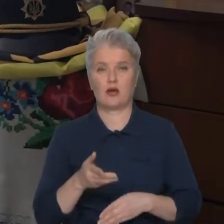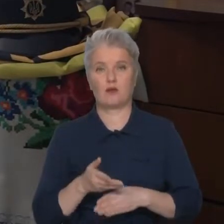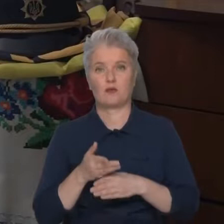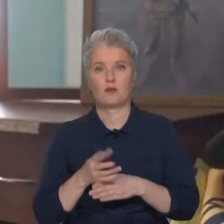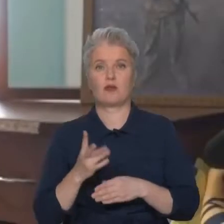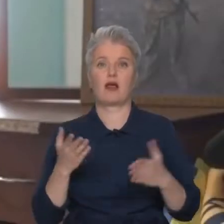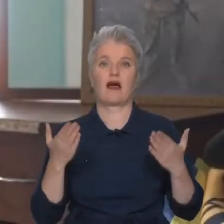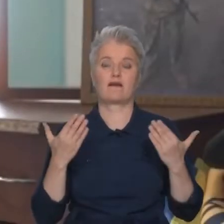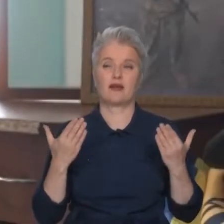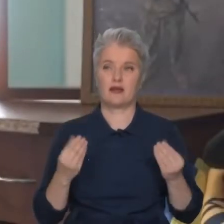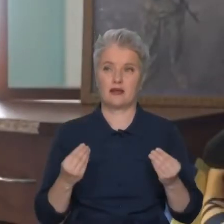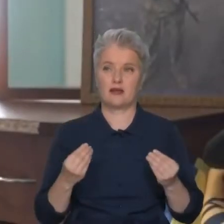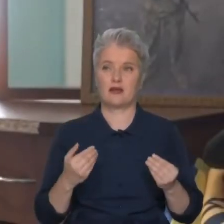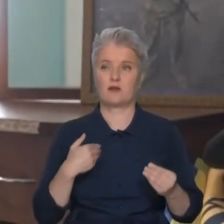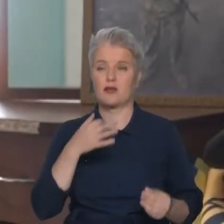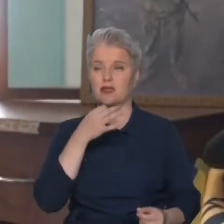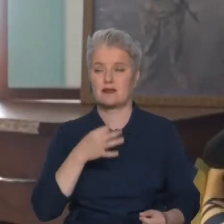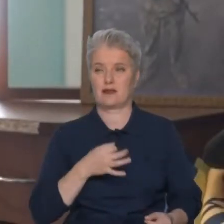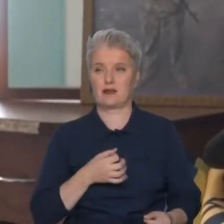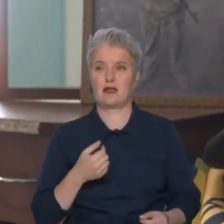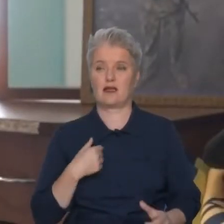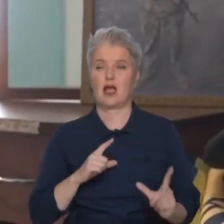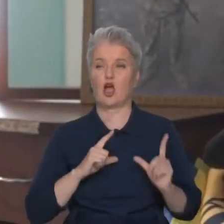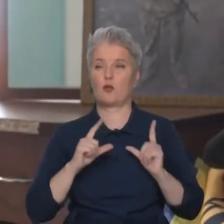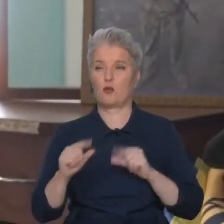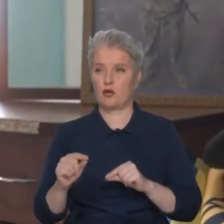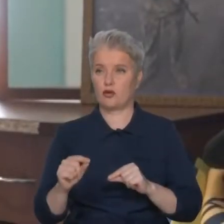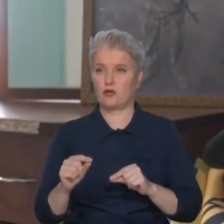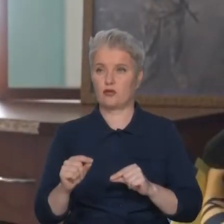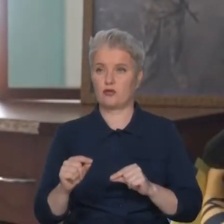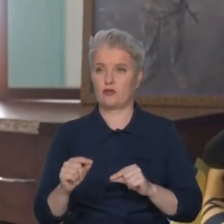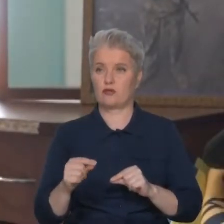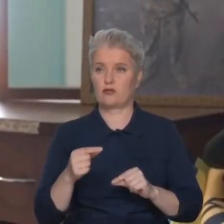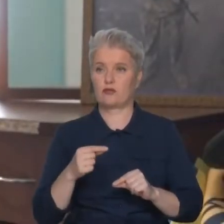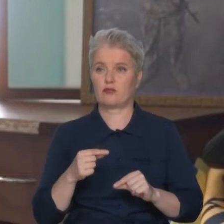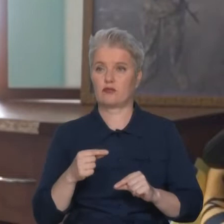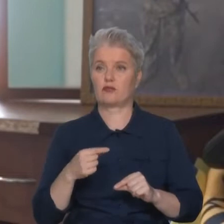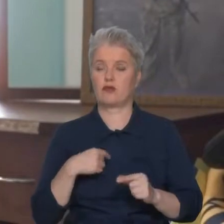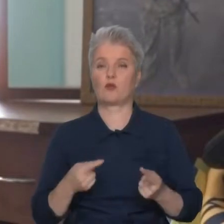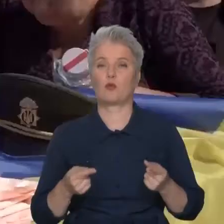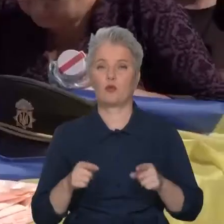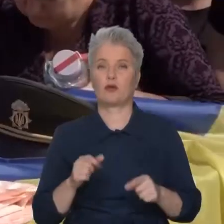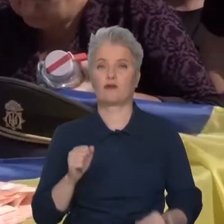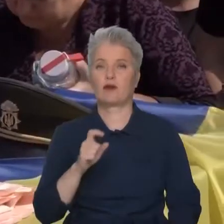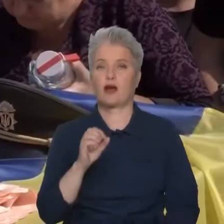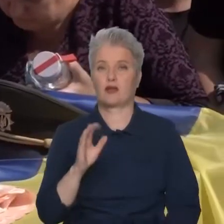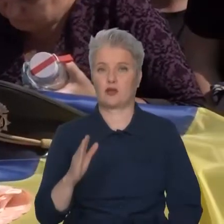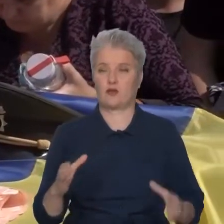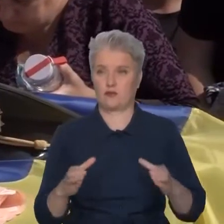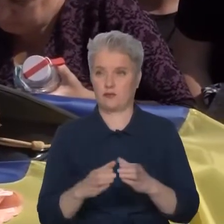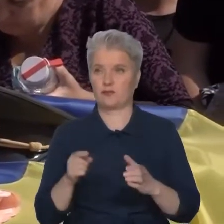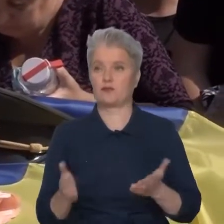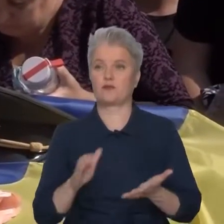на вихідні. І він мені сказав, що мам, я поїду. Я буду поступати в Азов. В Азові